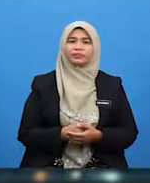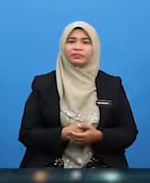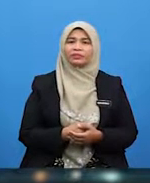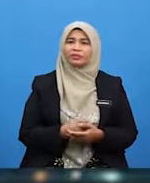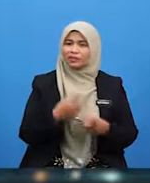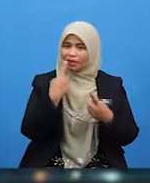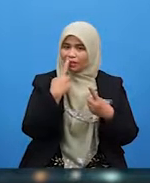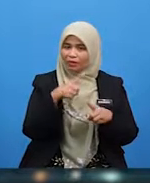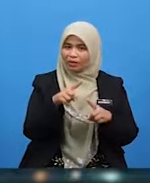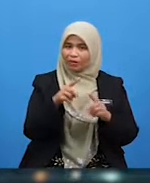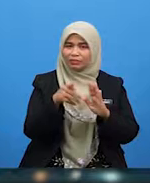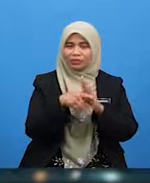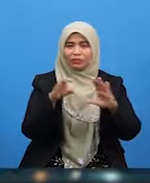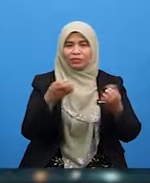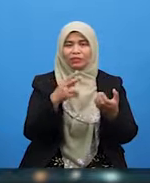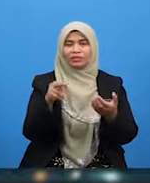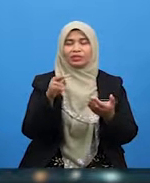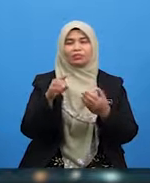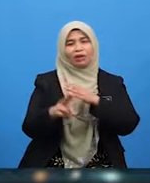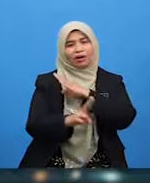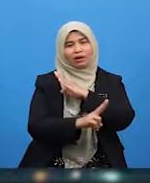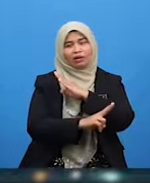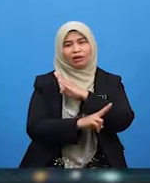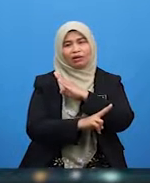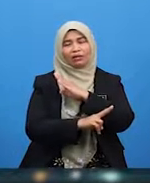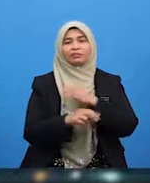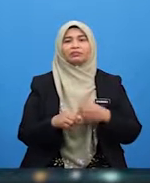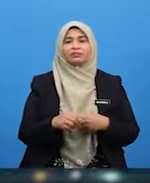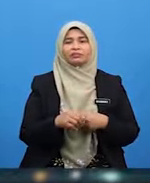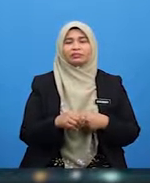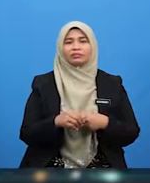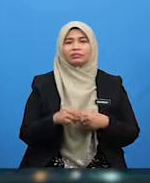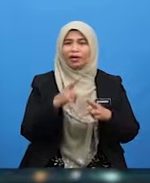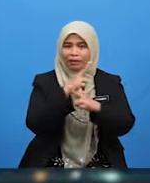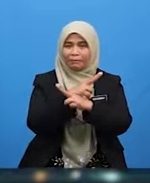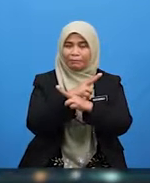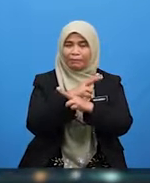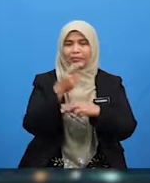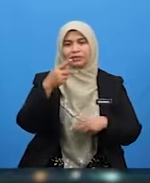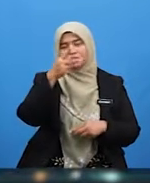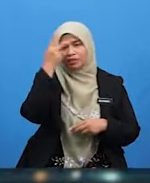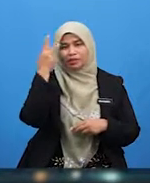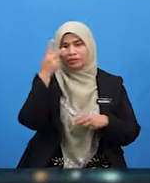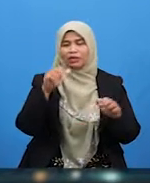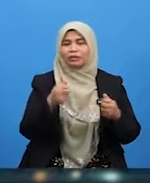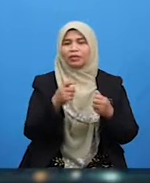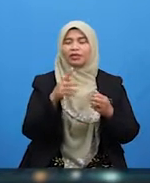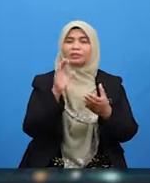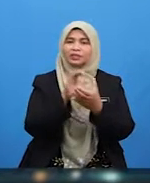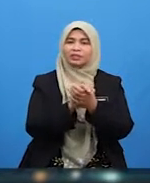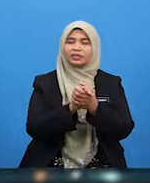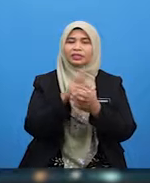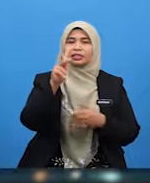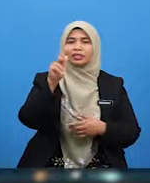Jawapannya, perbuatan itu dikira haram. Kenapa? Kerana mengamalkan kepercayaan karut,